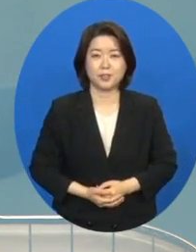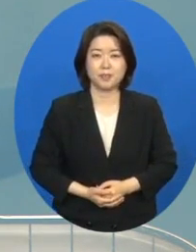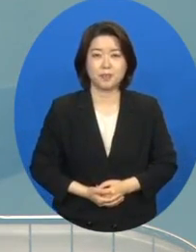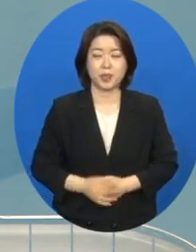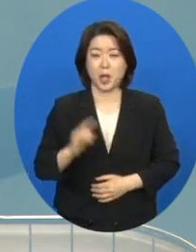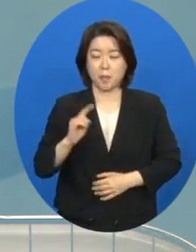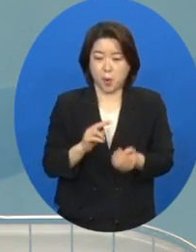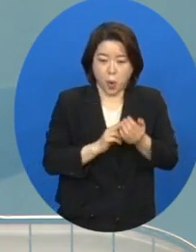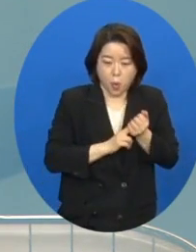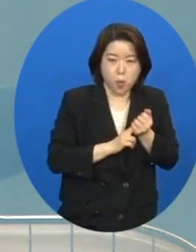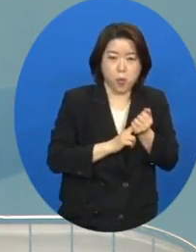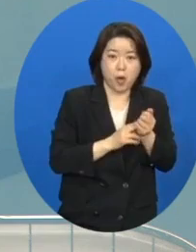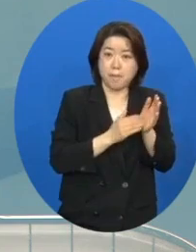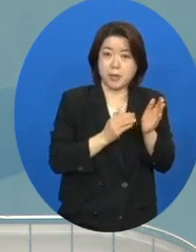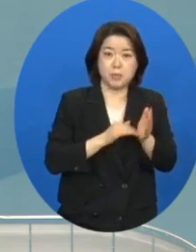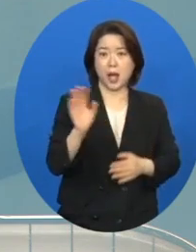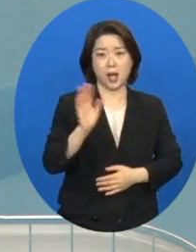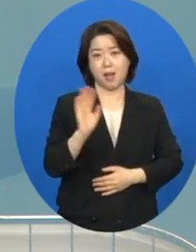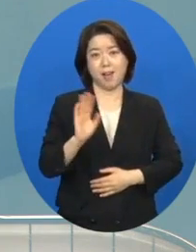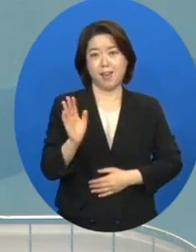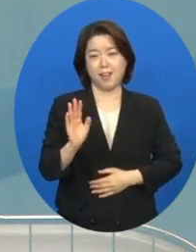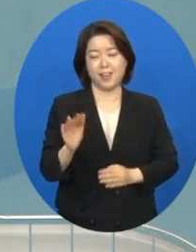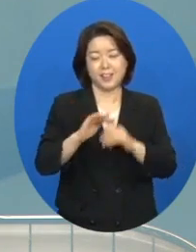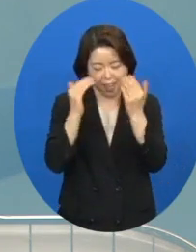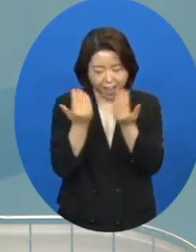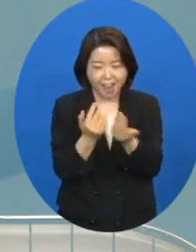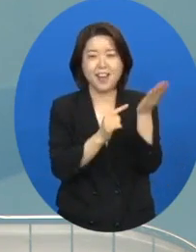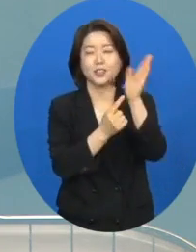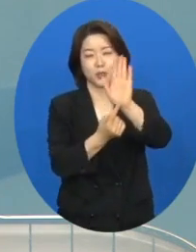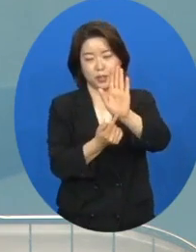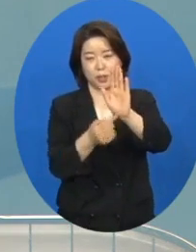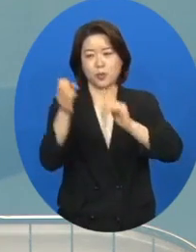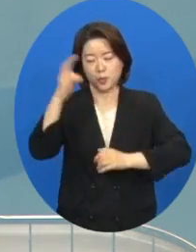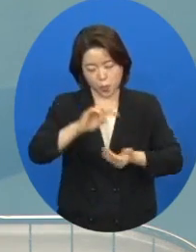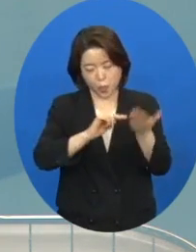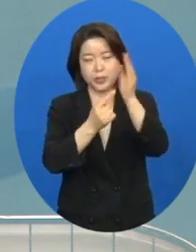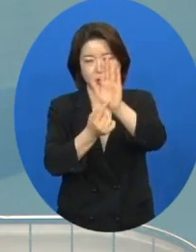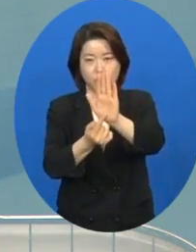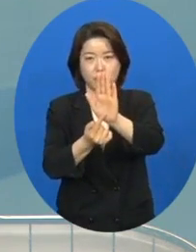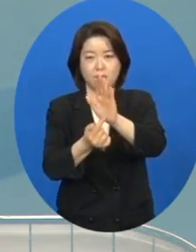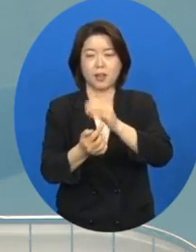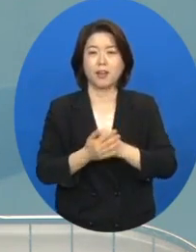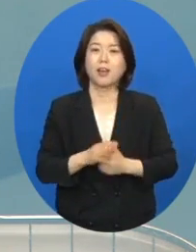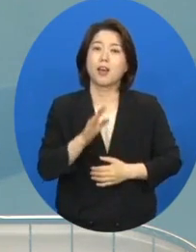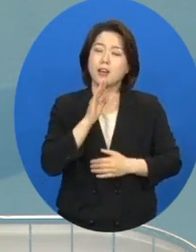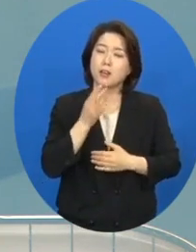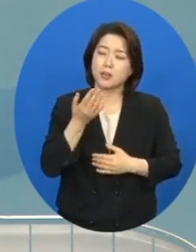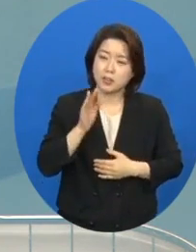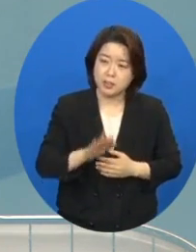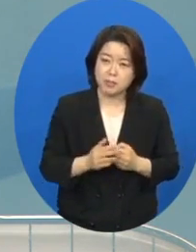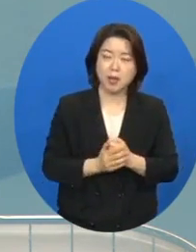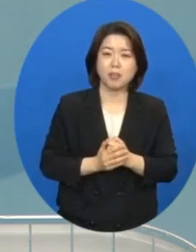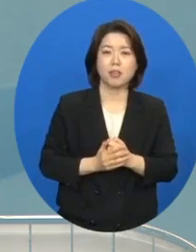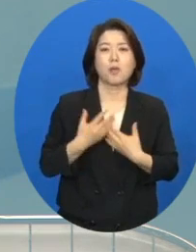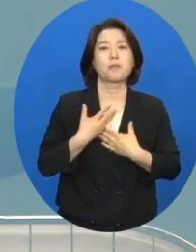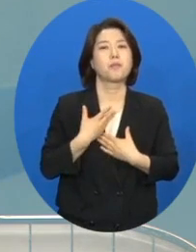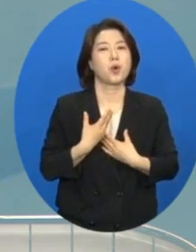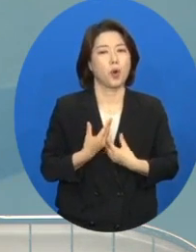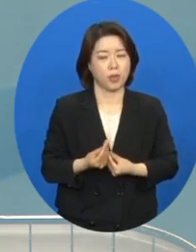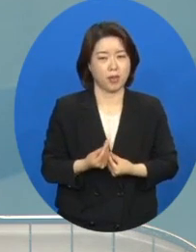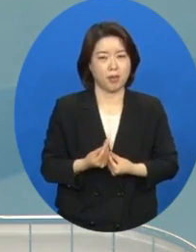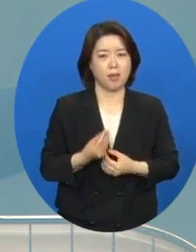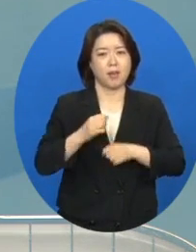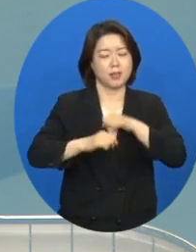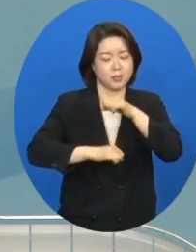뭐, 감출래야 감출 수가 없습니다. 드러내고, 또 드러내고, 그러면서도 편안해요.